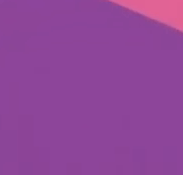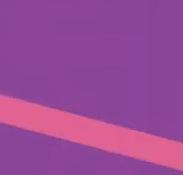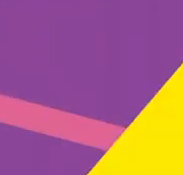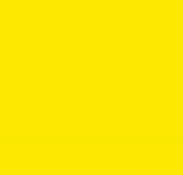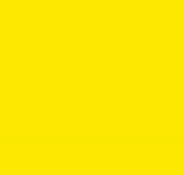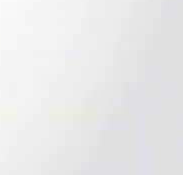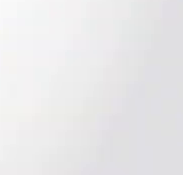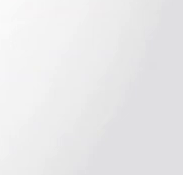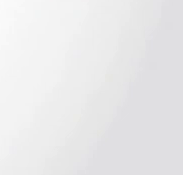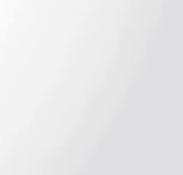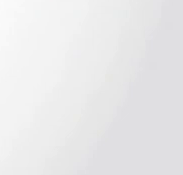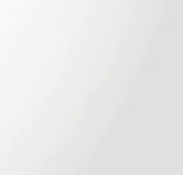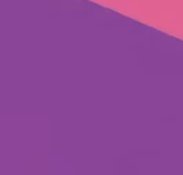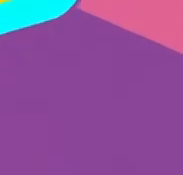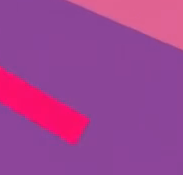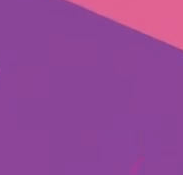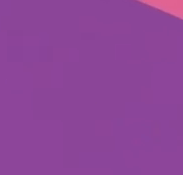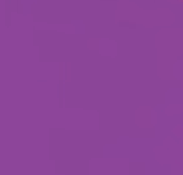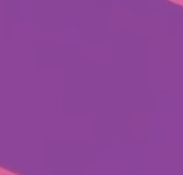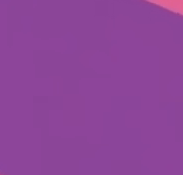Didik TV KPM.